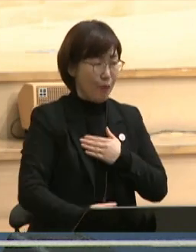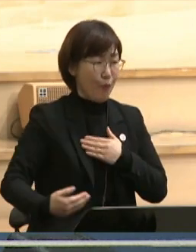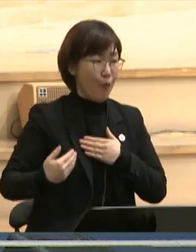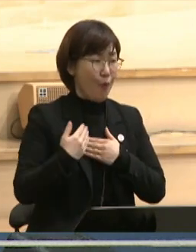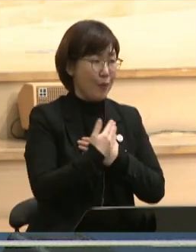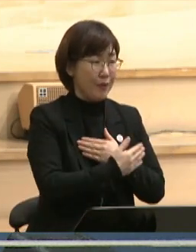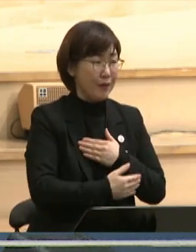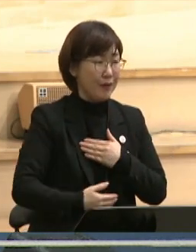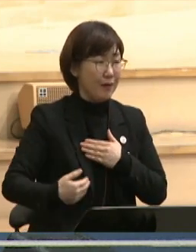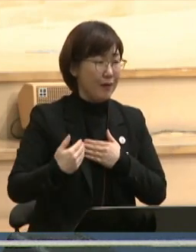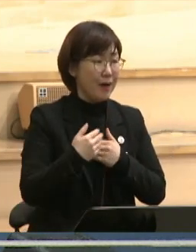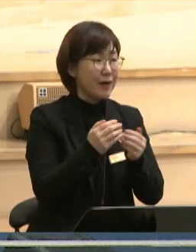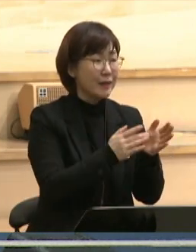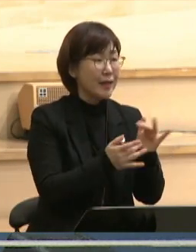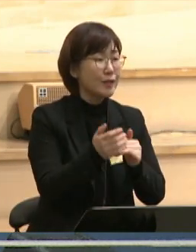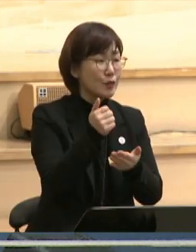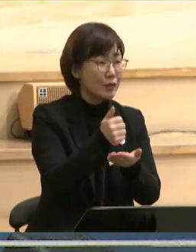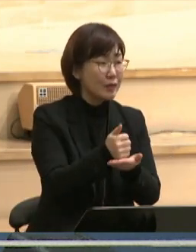예수님입니다